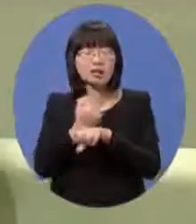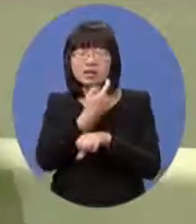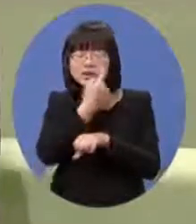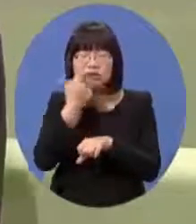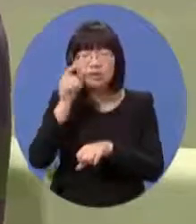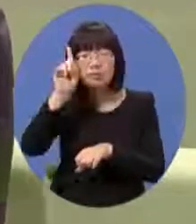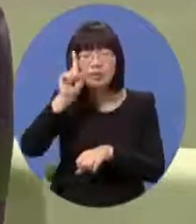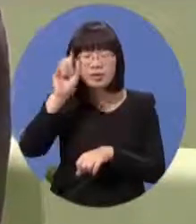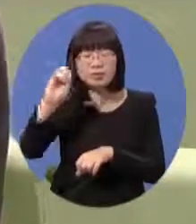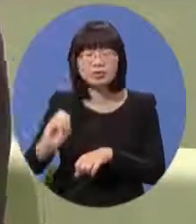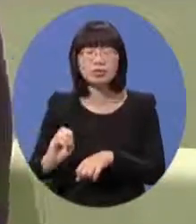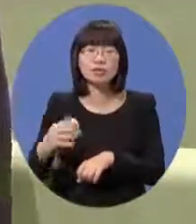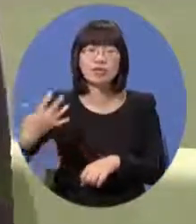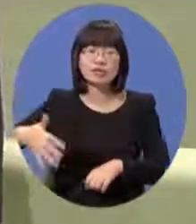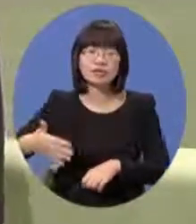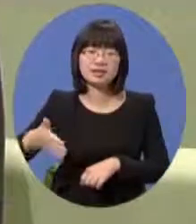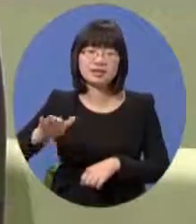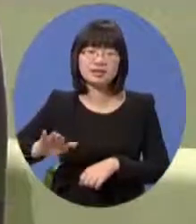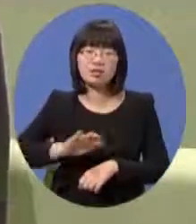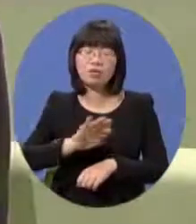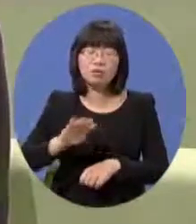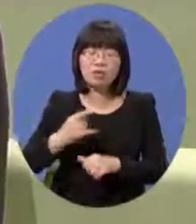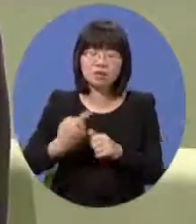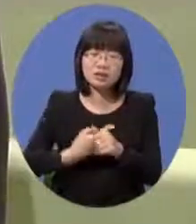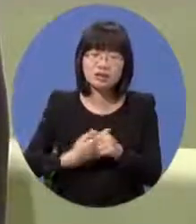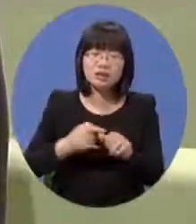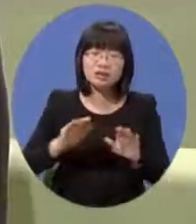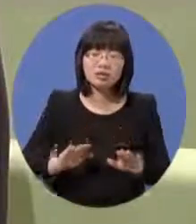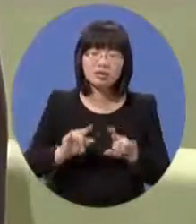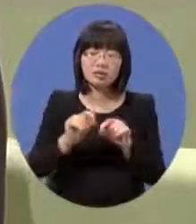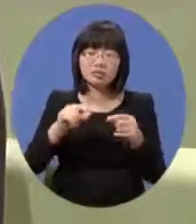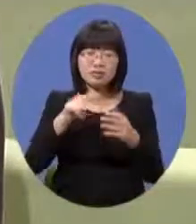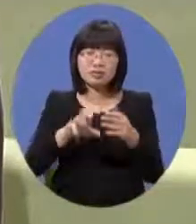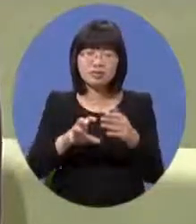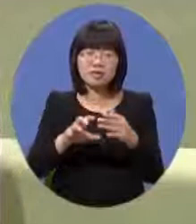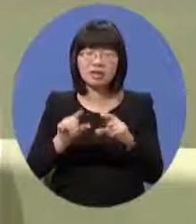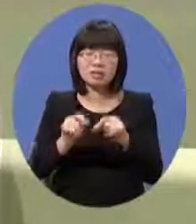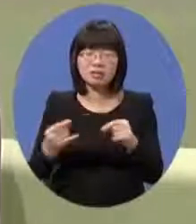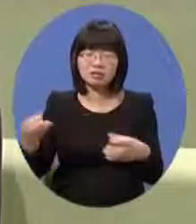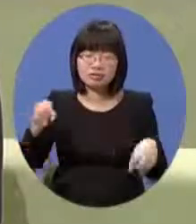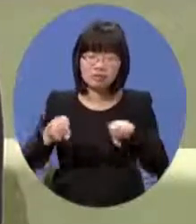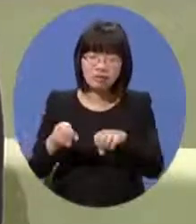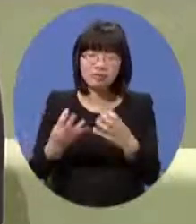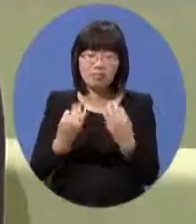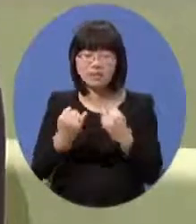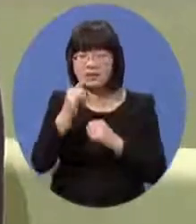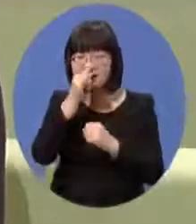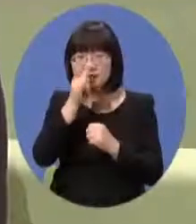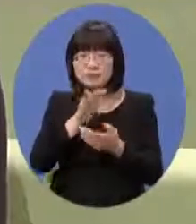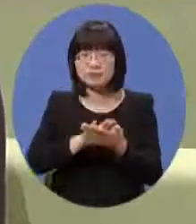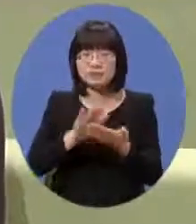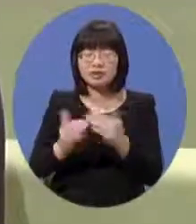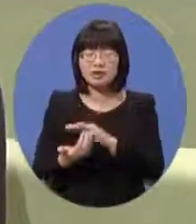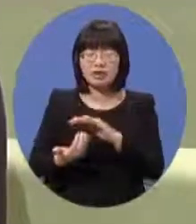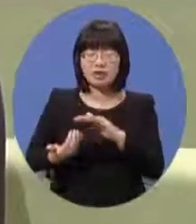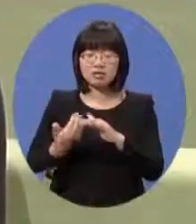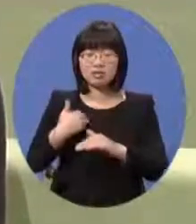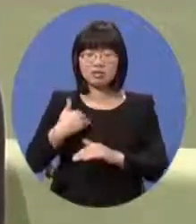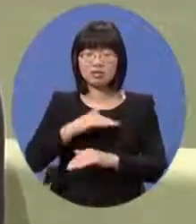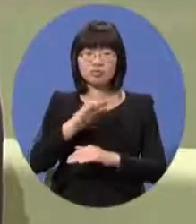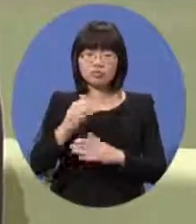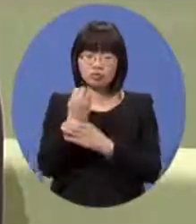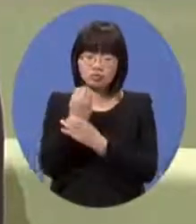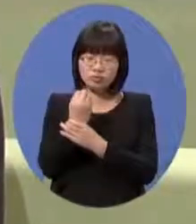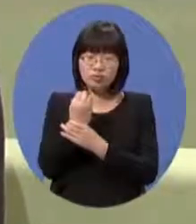건 아니지만 어쨌든 우리가 알게 모르게 우리 음식들에는 굉장히 식품 첨가물이 많이 들어가 있거든요. 네. 그래서 아까도 우리 저